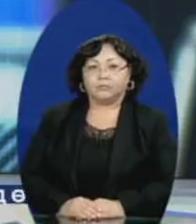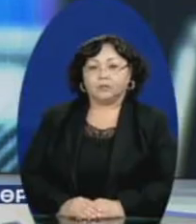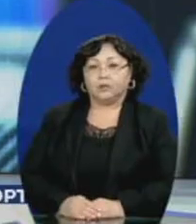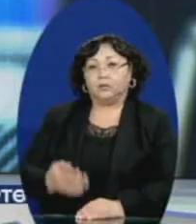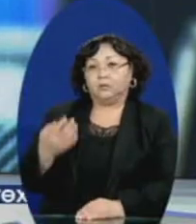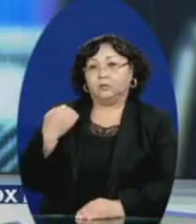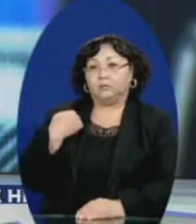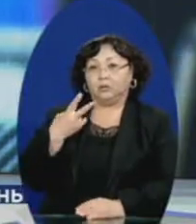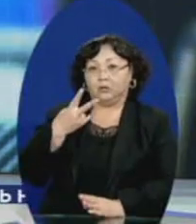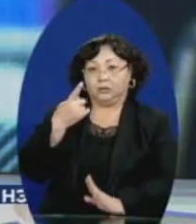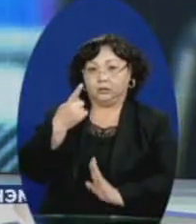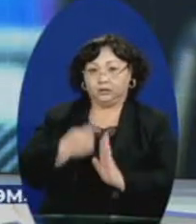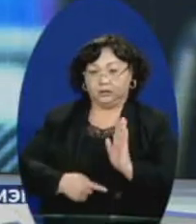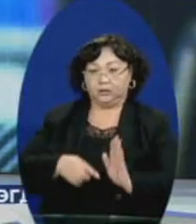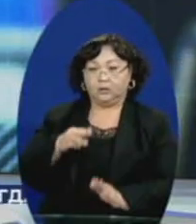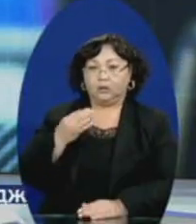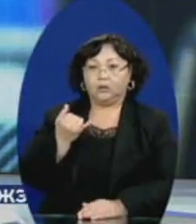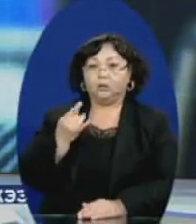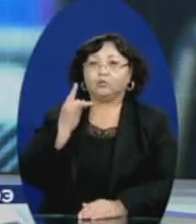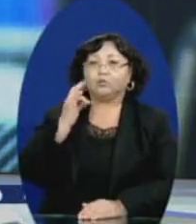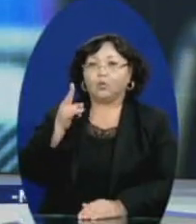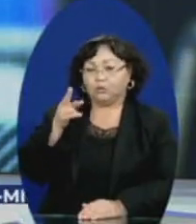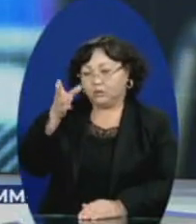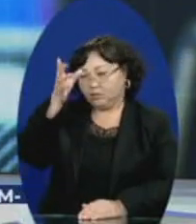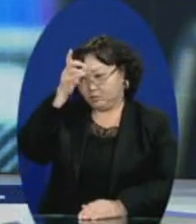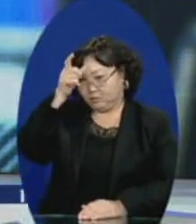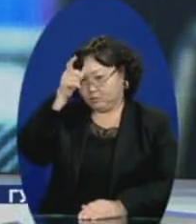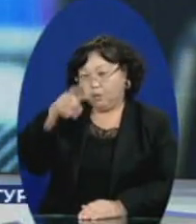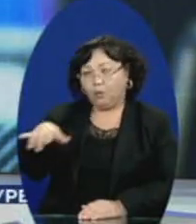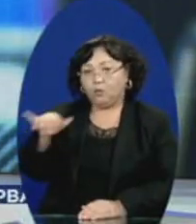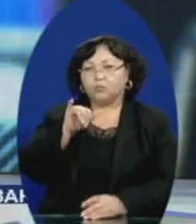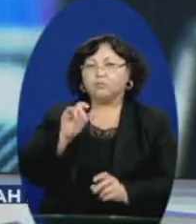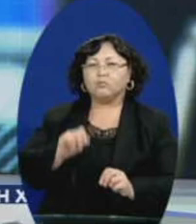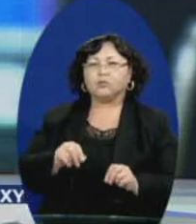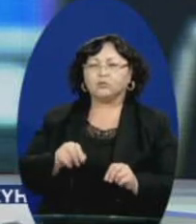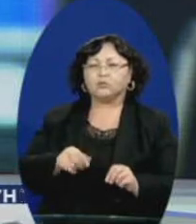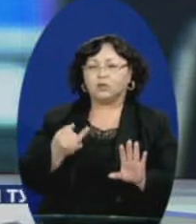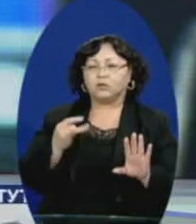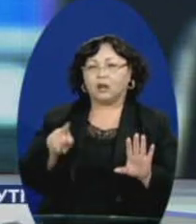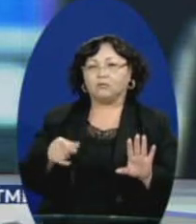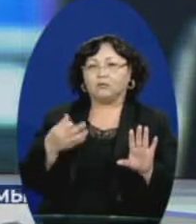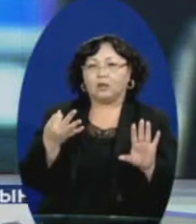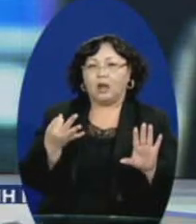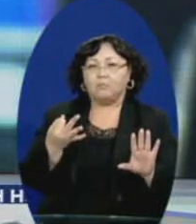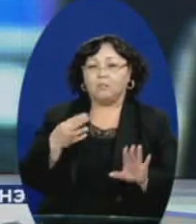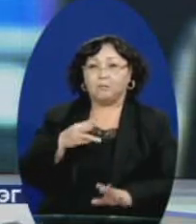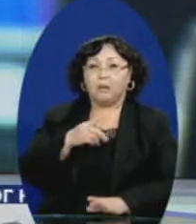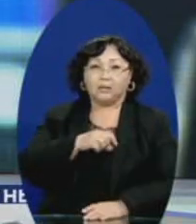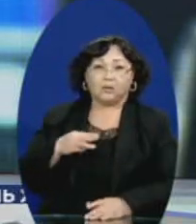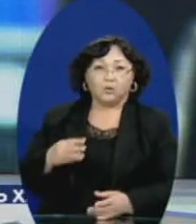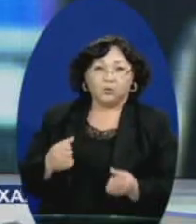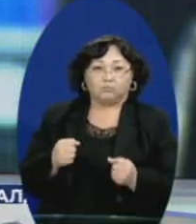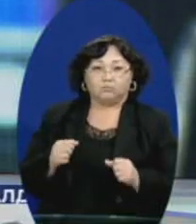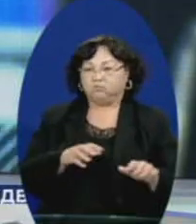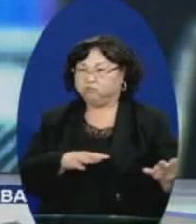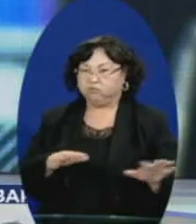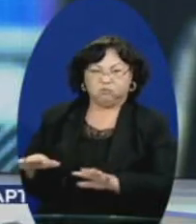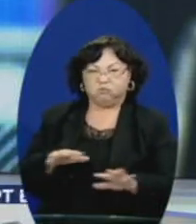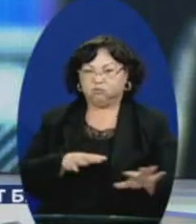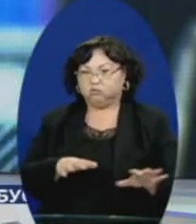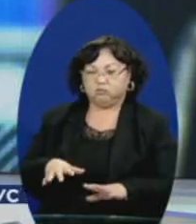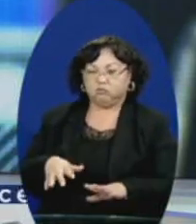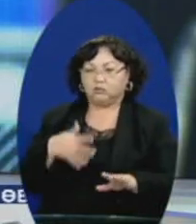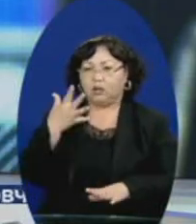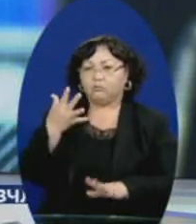Өнгөрсөн 2 дугаар сард Төрк улсад болсон 7.8 магнитуудын газар хөдлөлтийн улмаас 57,000 хүн амьнасаа алдаж байсан юм. Энэ үйл